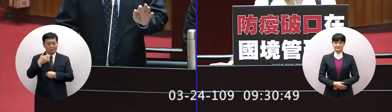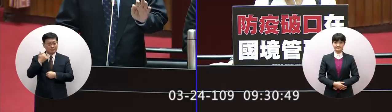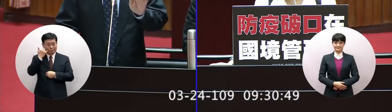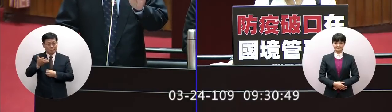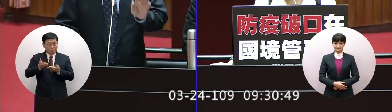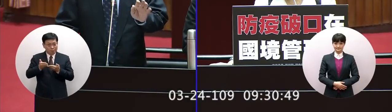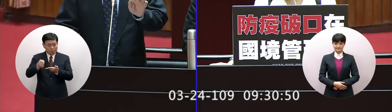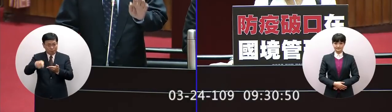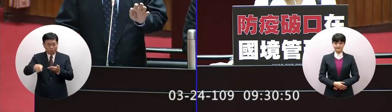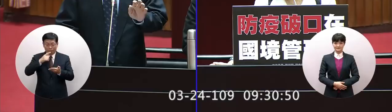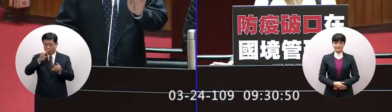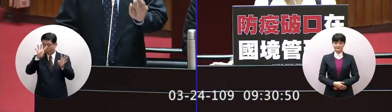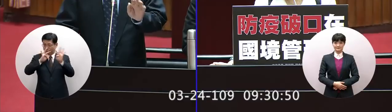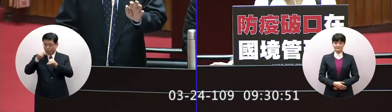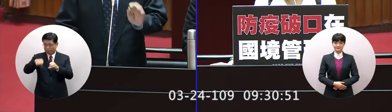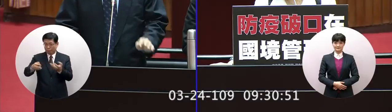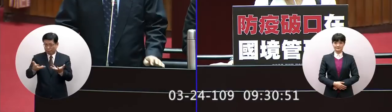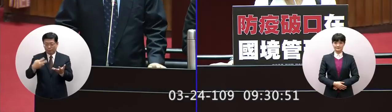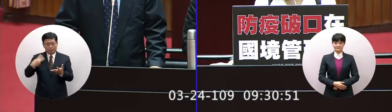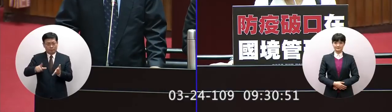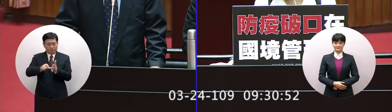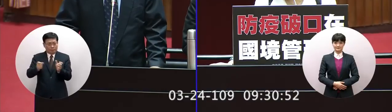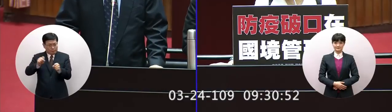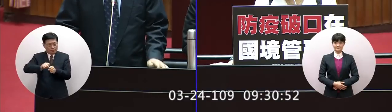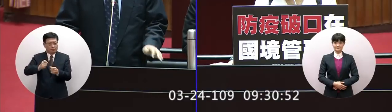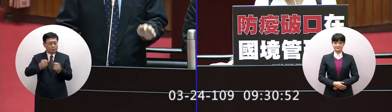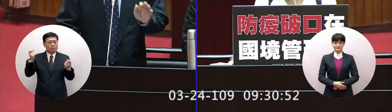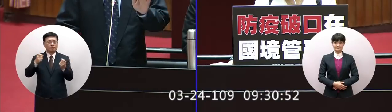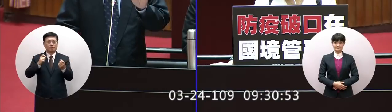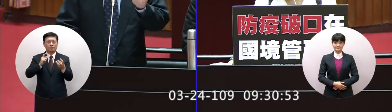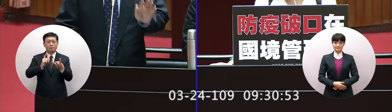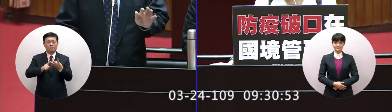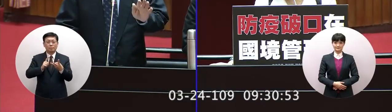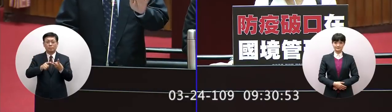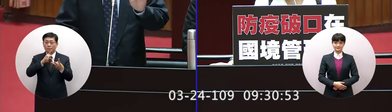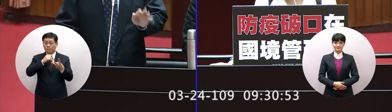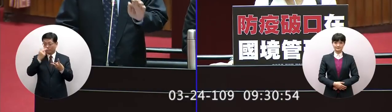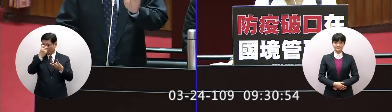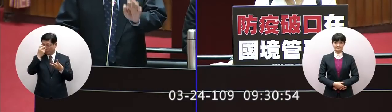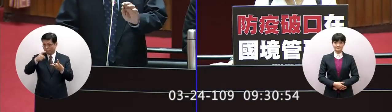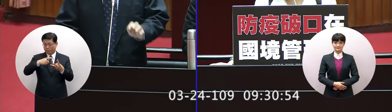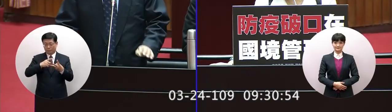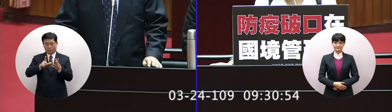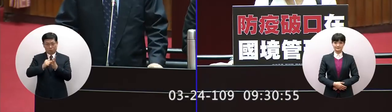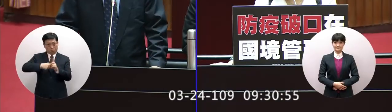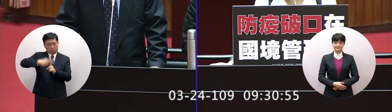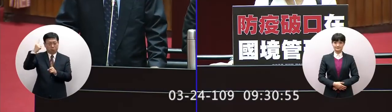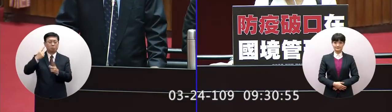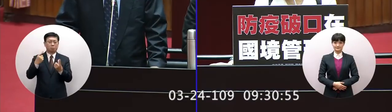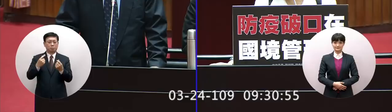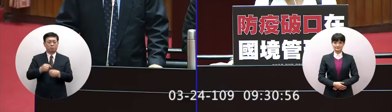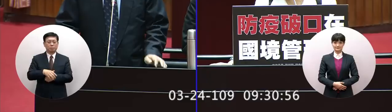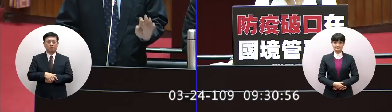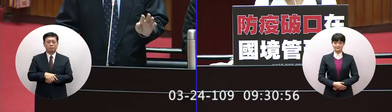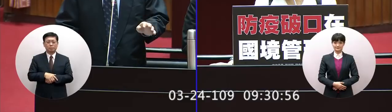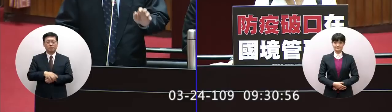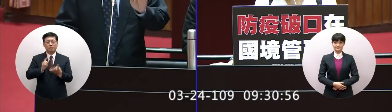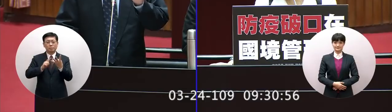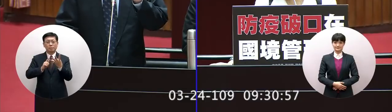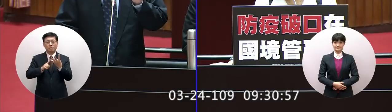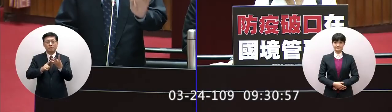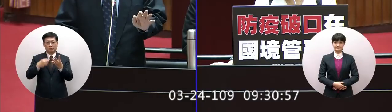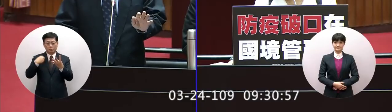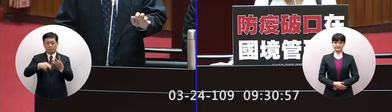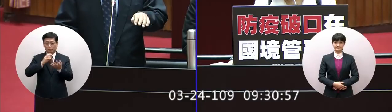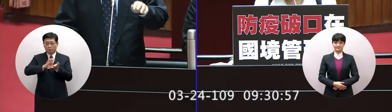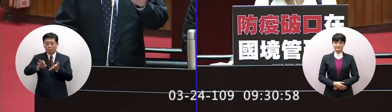的勤务的巡逻的勤务的密度啊增加了。第三个，我们把检查的强度强化了。第四个，我们